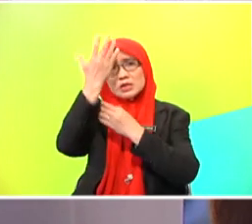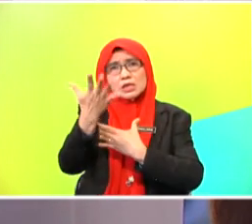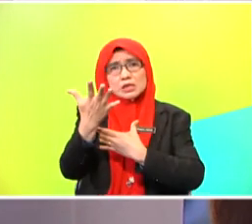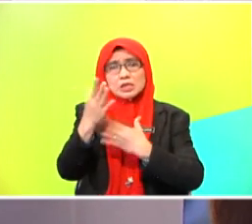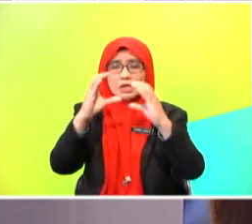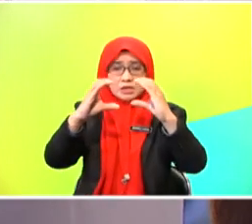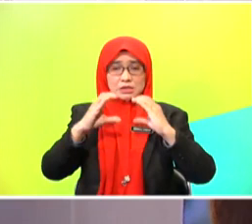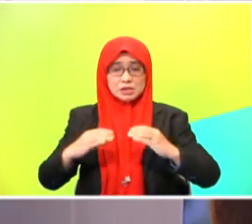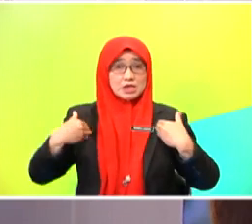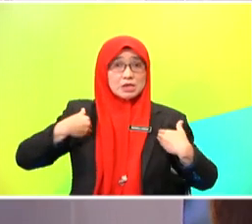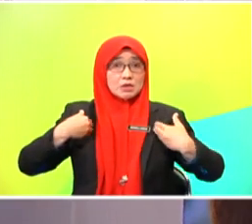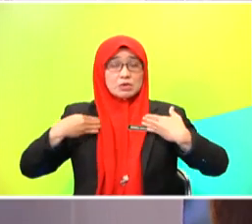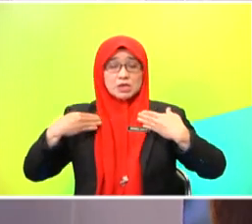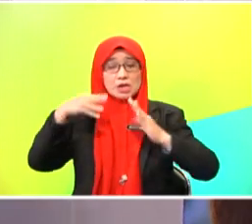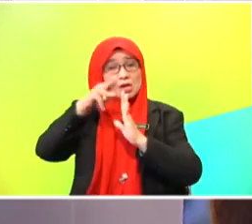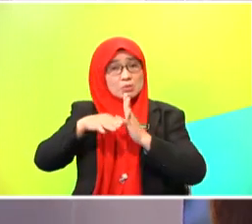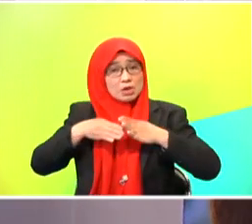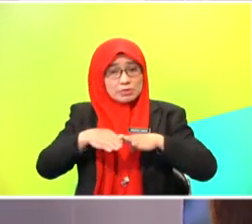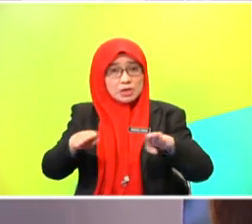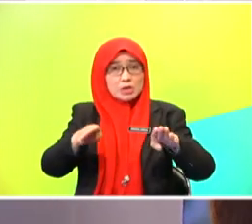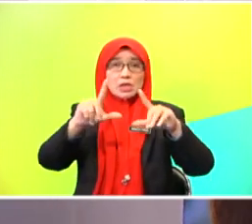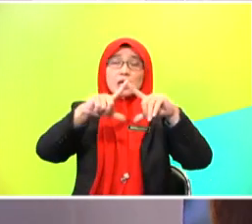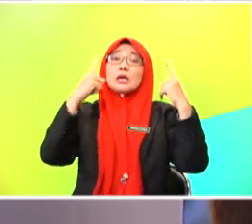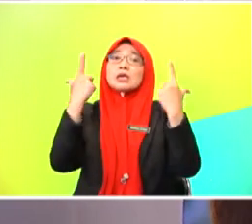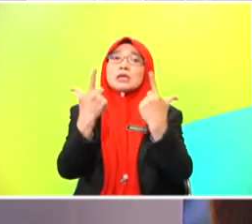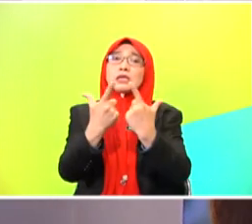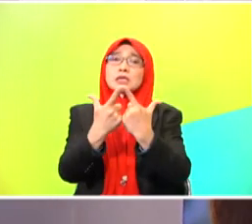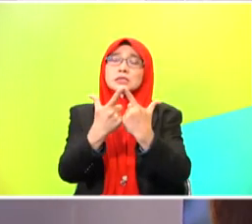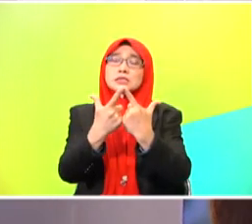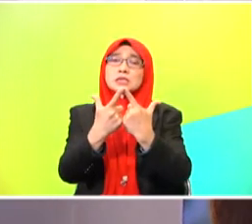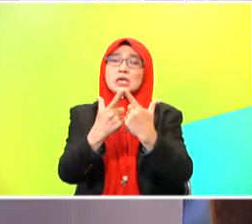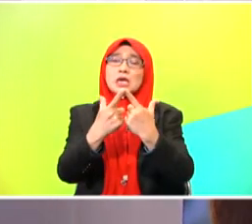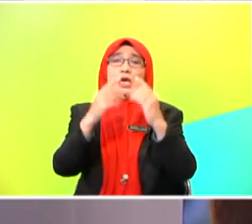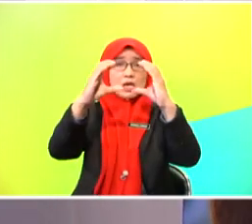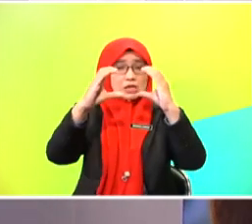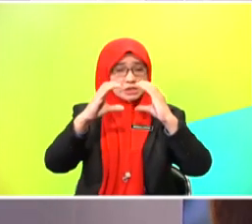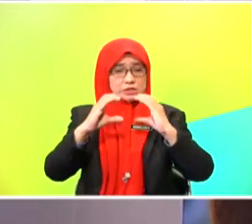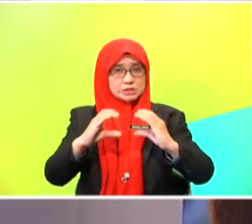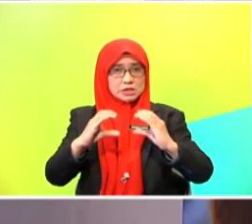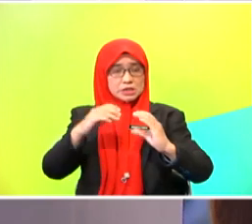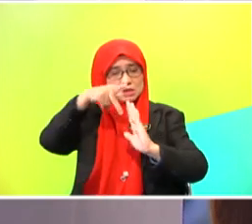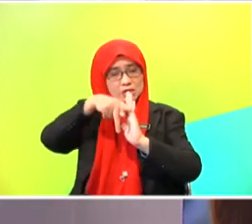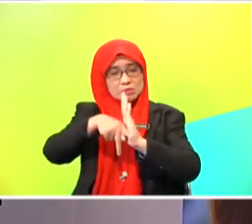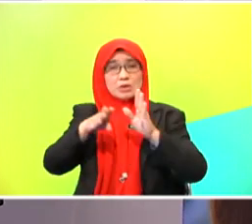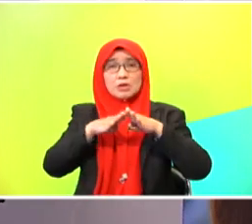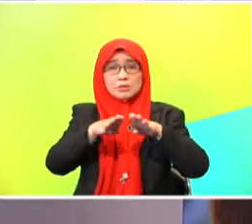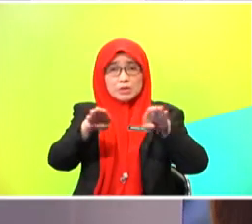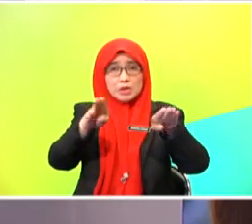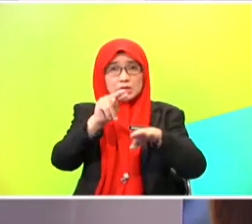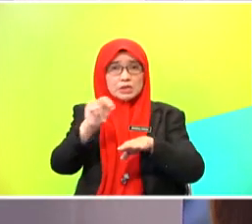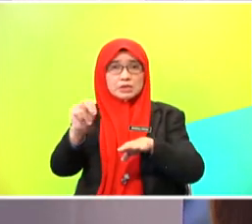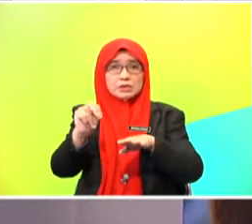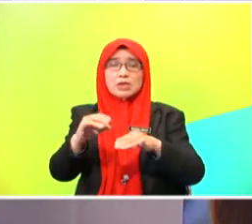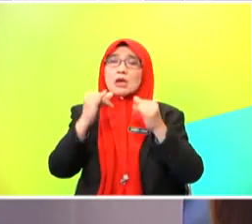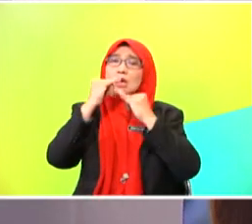haiwan membiak. Yang kedua, mengelaskan haiwan berdasarkan cara pembiakan. Dan yang ketiga, menjelaskan dengan